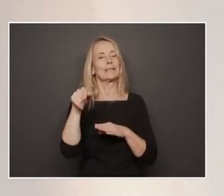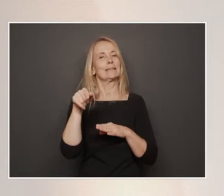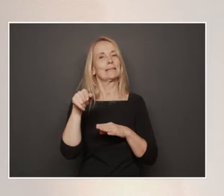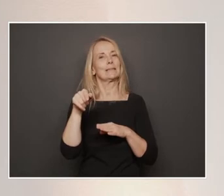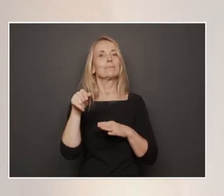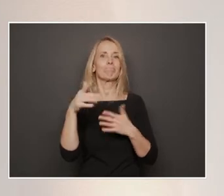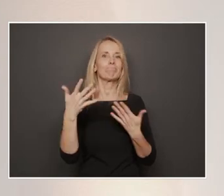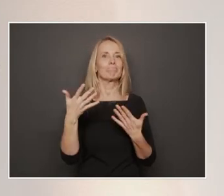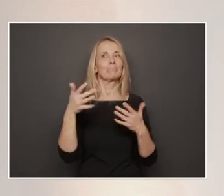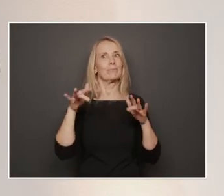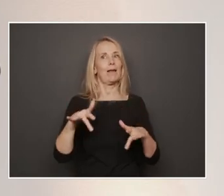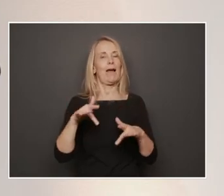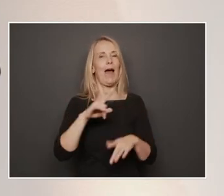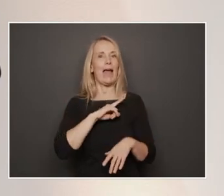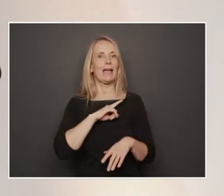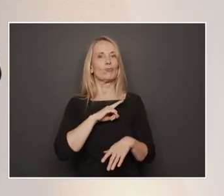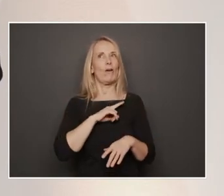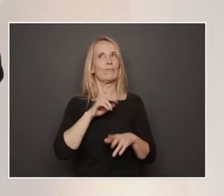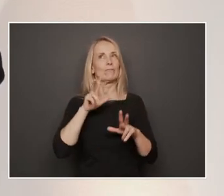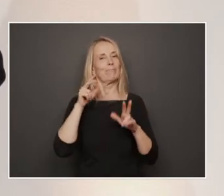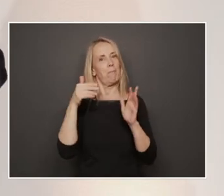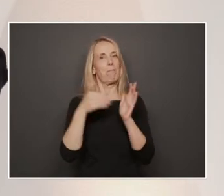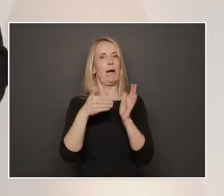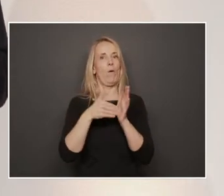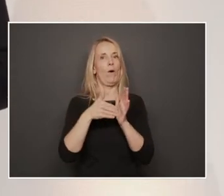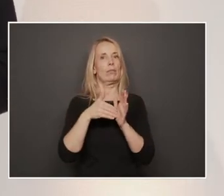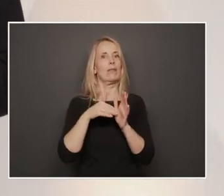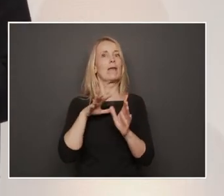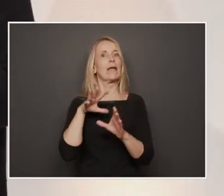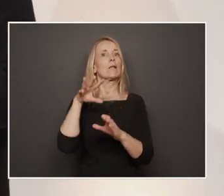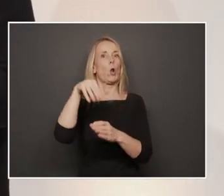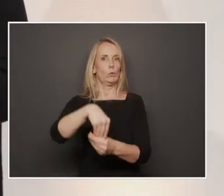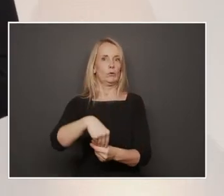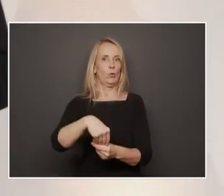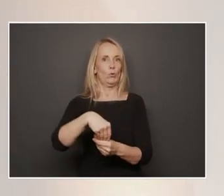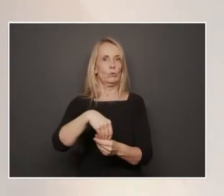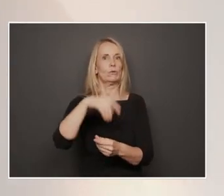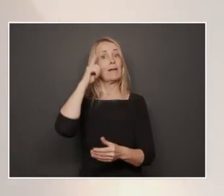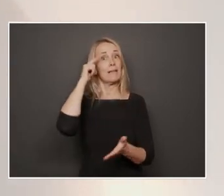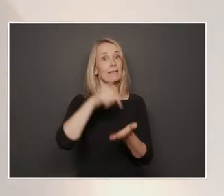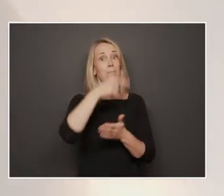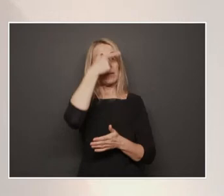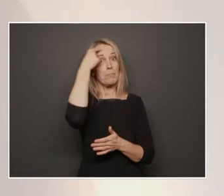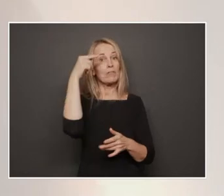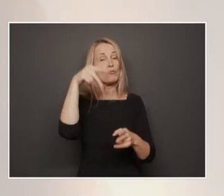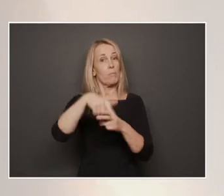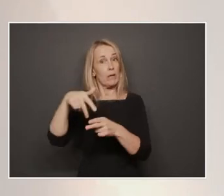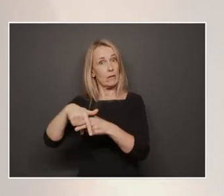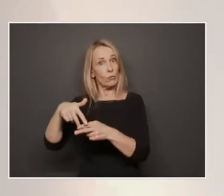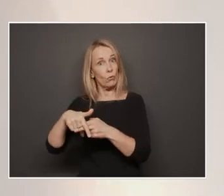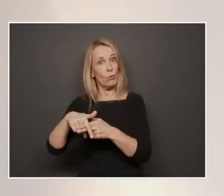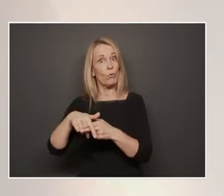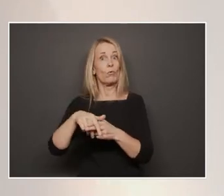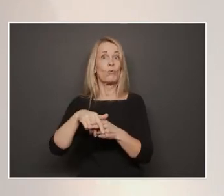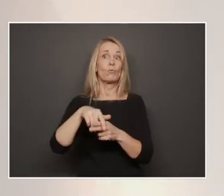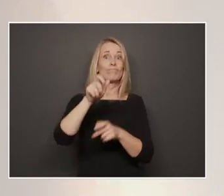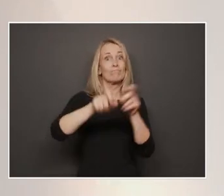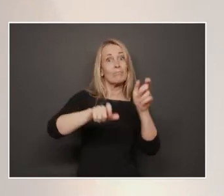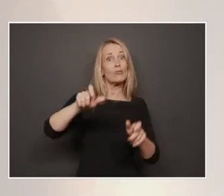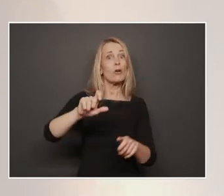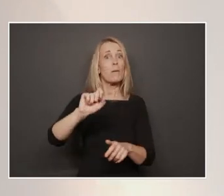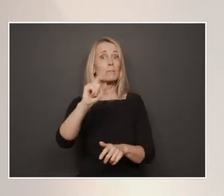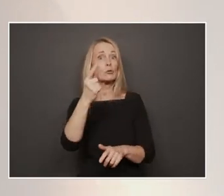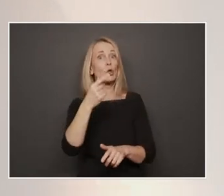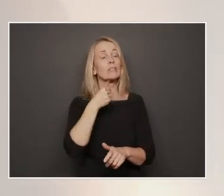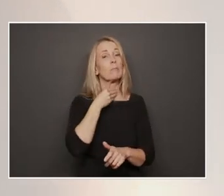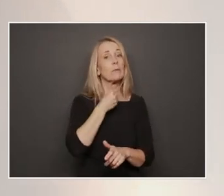das sind Eigenschaften, die Inklusion erfordern, damit Menschen mit Behinderungen und besonderen